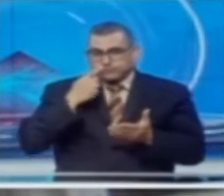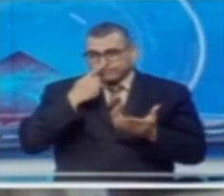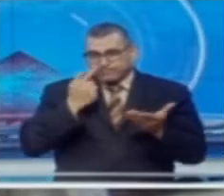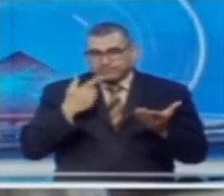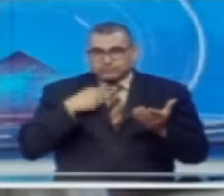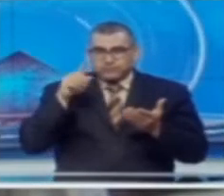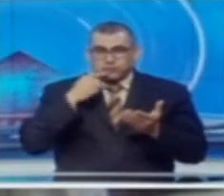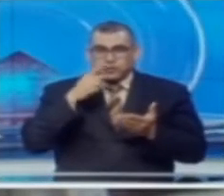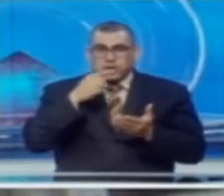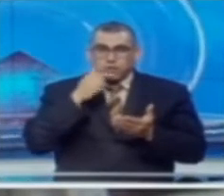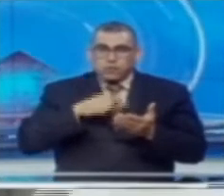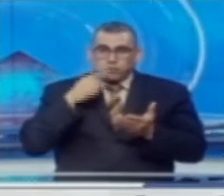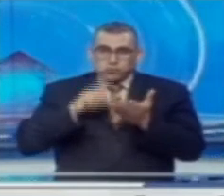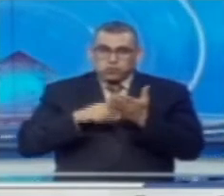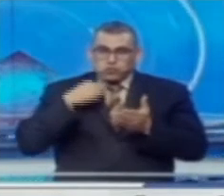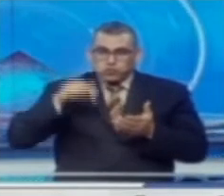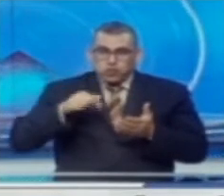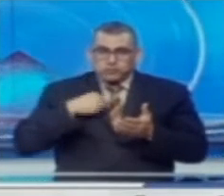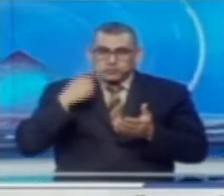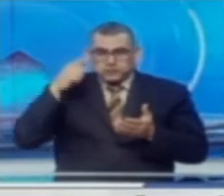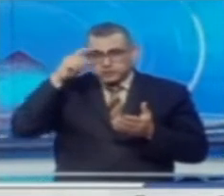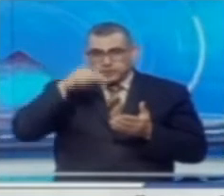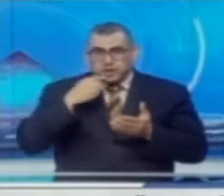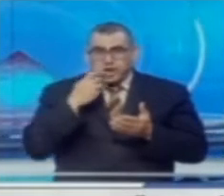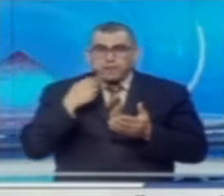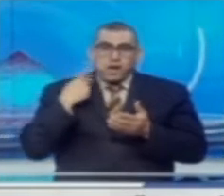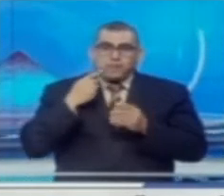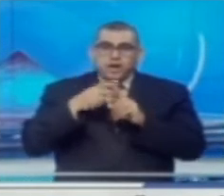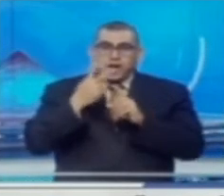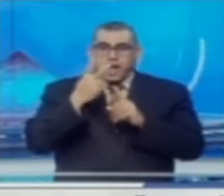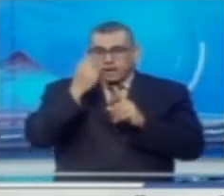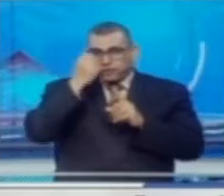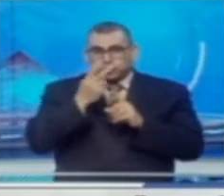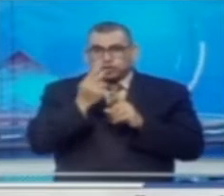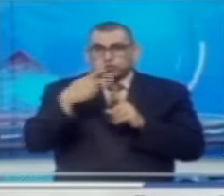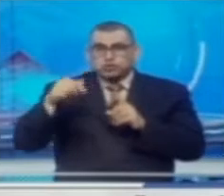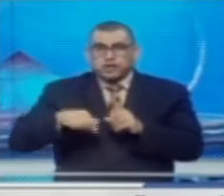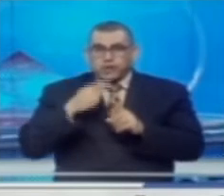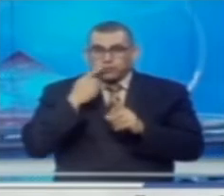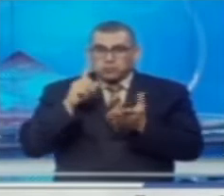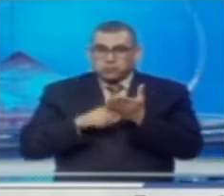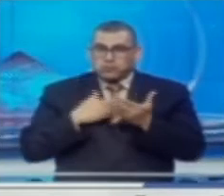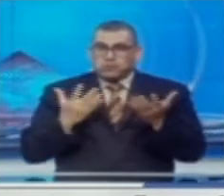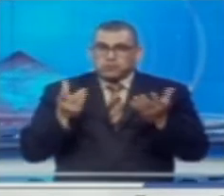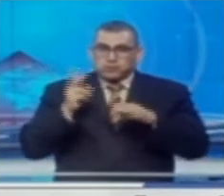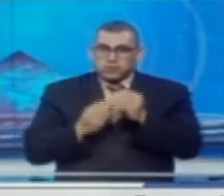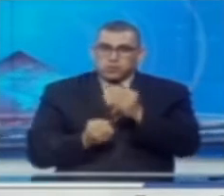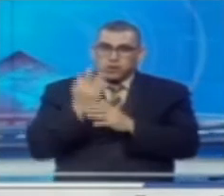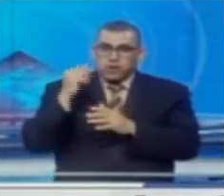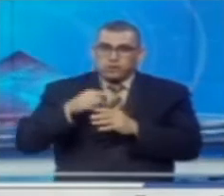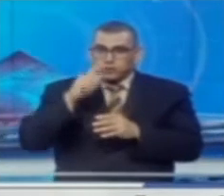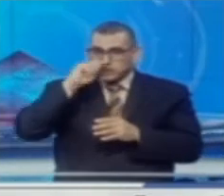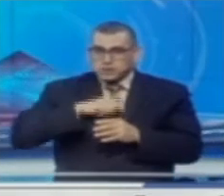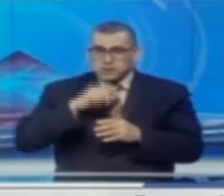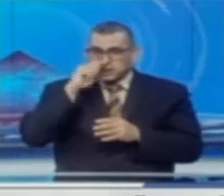وما نشهده اليوم ونحن نعيش في القرن 21، نشهد إحياء لبقايا